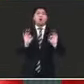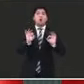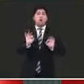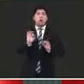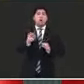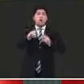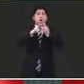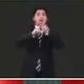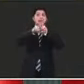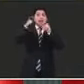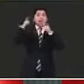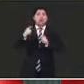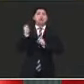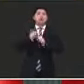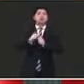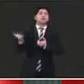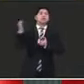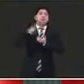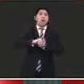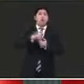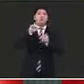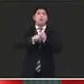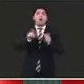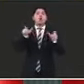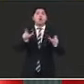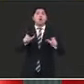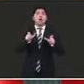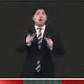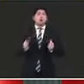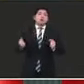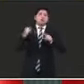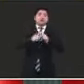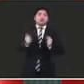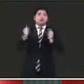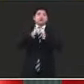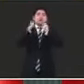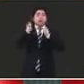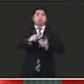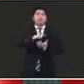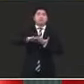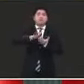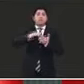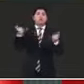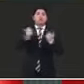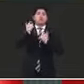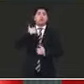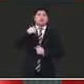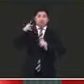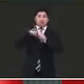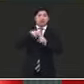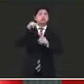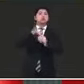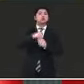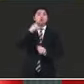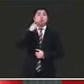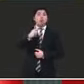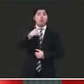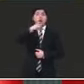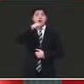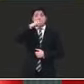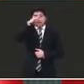Asya'da İşbirliği ve güvenlik artırıcı önlemler zirvesine katılmak üzere